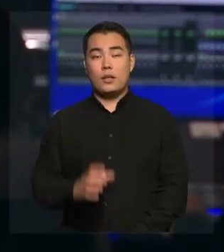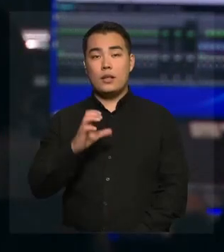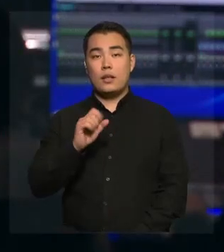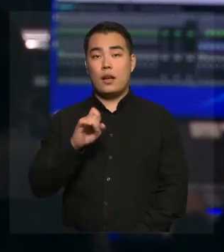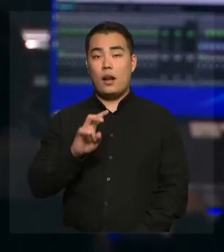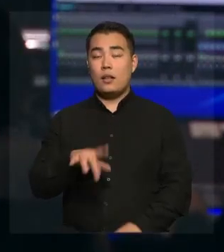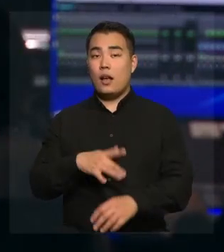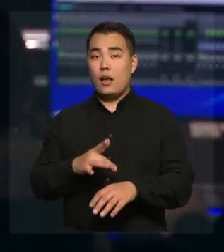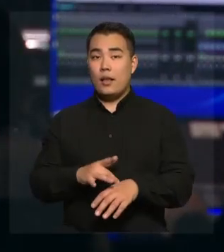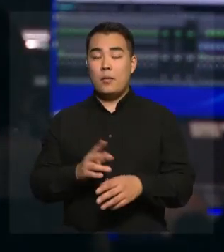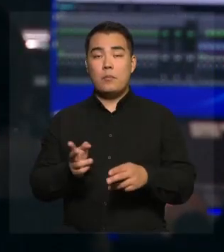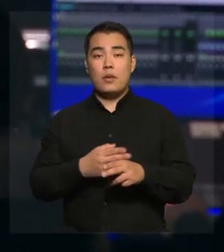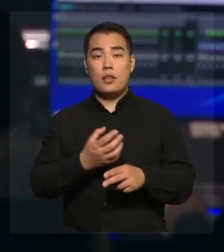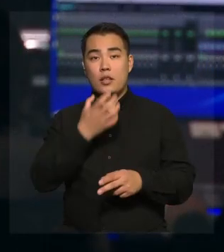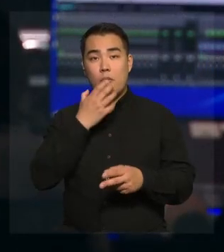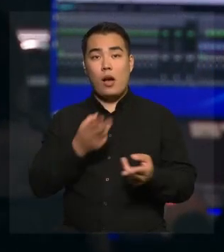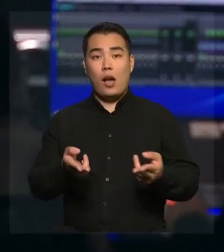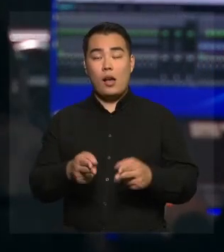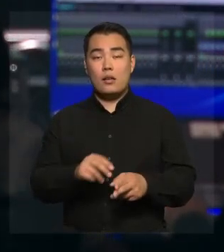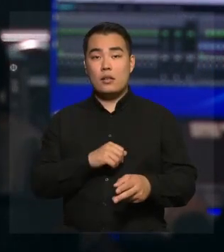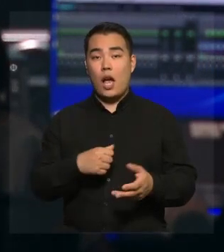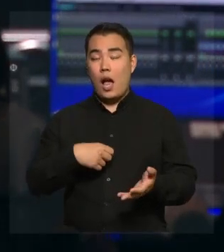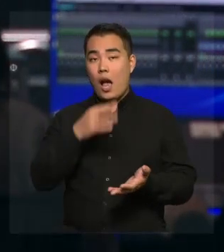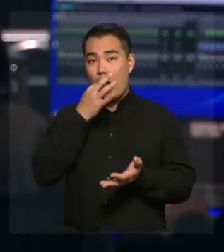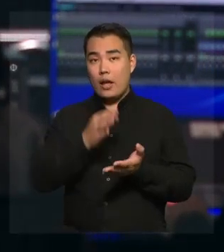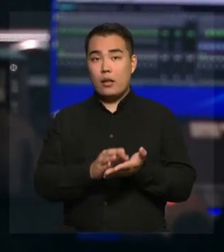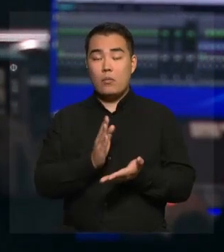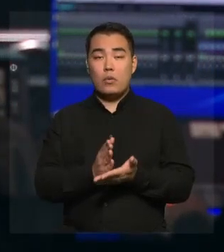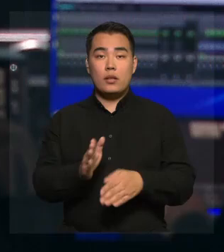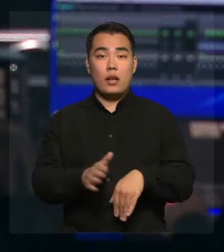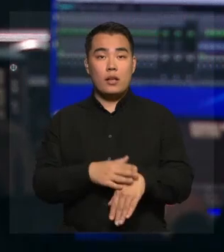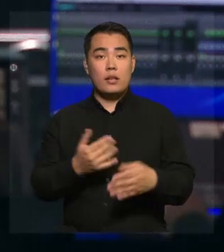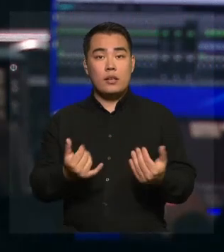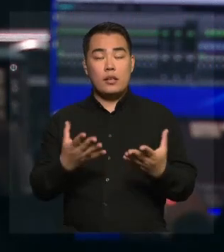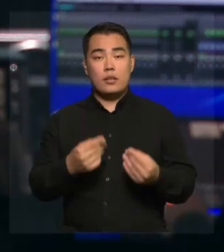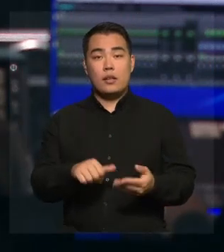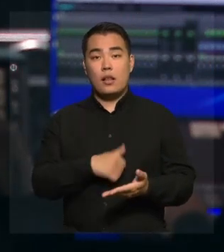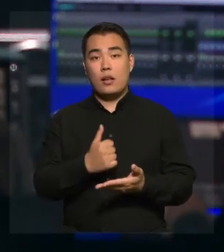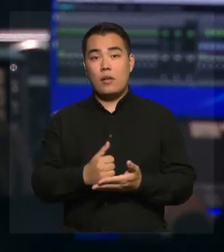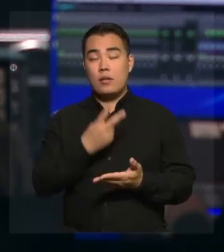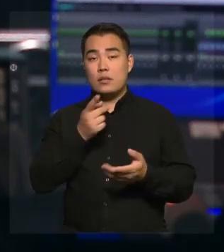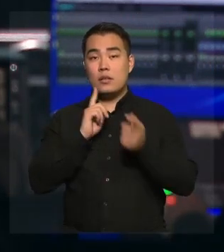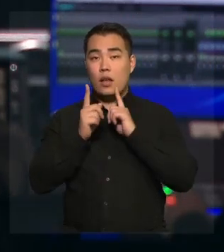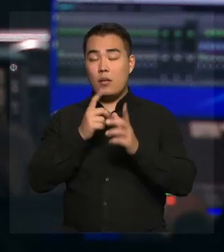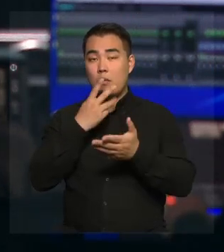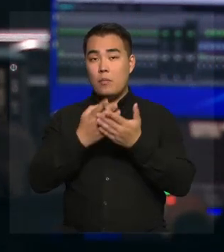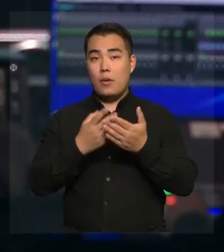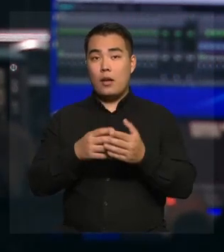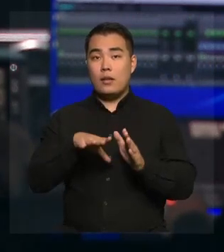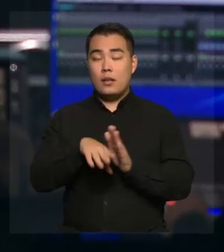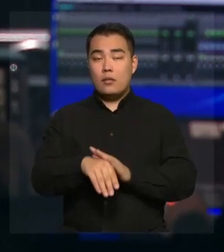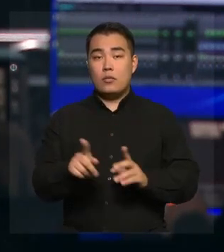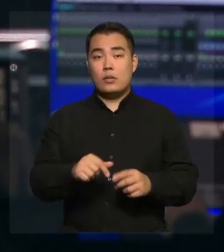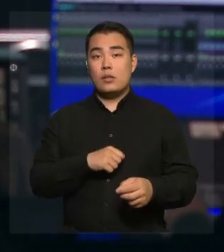Саран қаласын жылусыз қалдырғандар қылмыстық жауапкершілікке тартылуы мүмкін. Бүгінгі үкімет отырысы күздің қара суығында